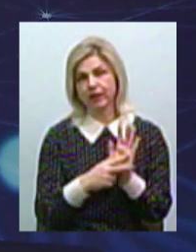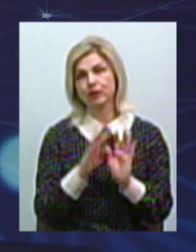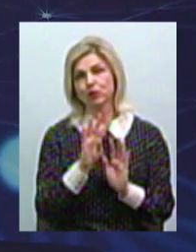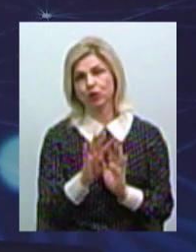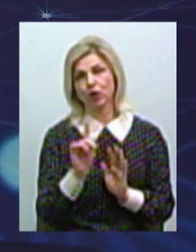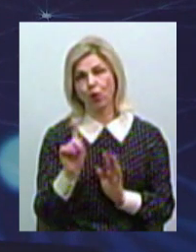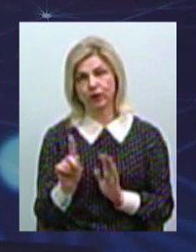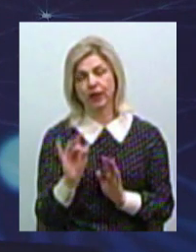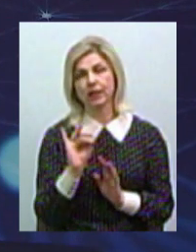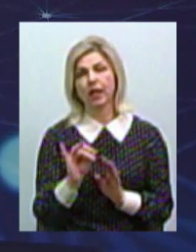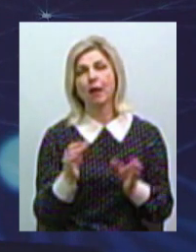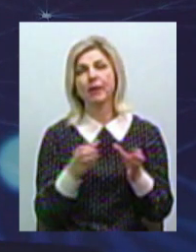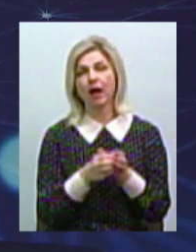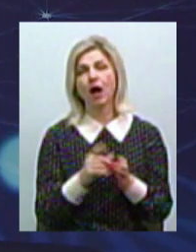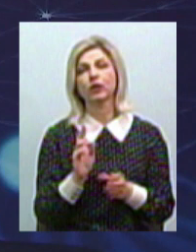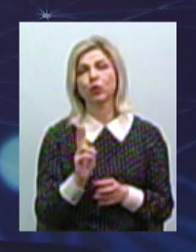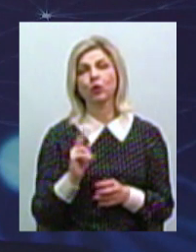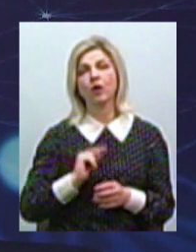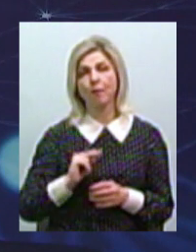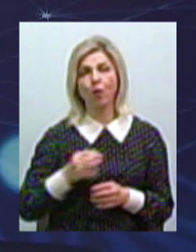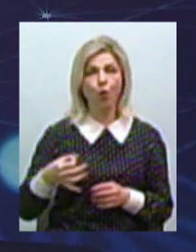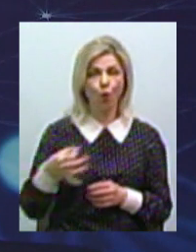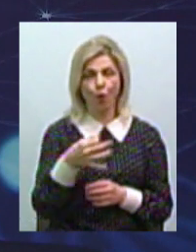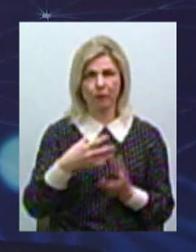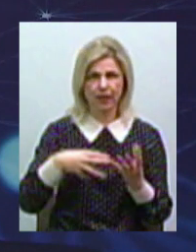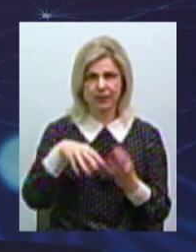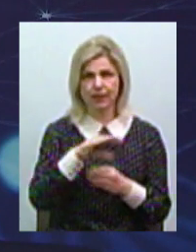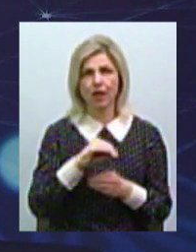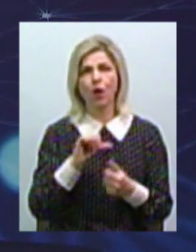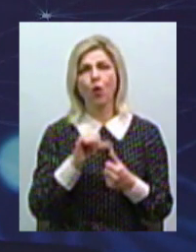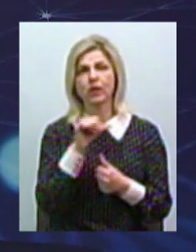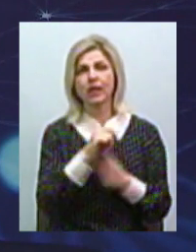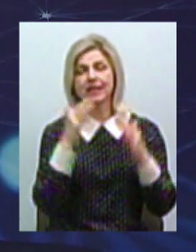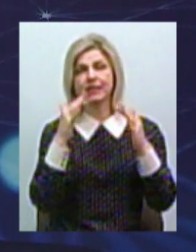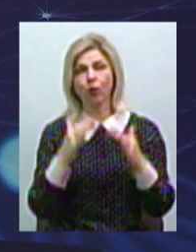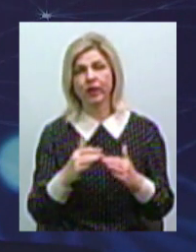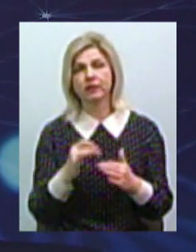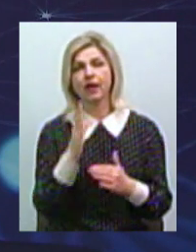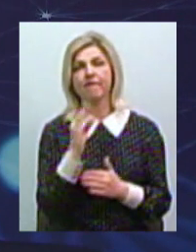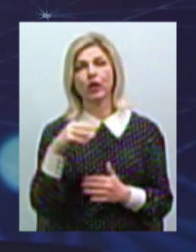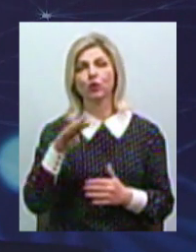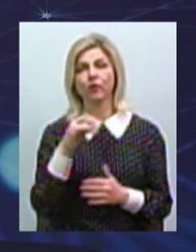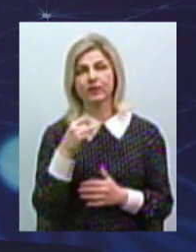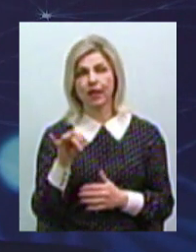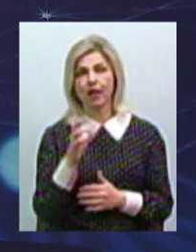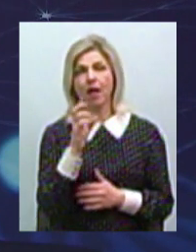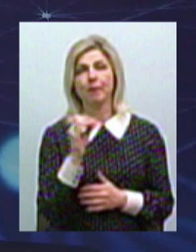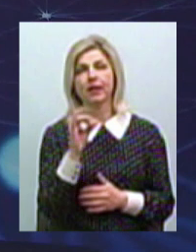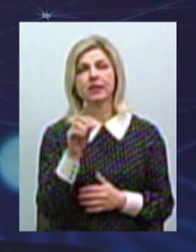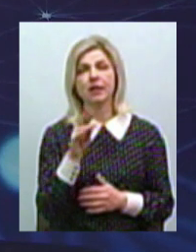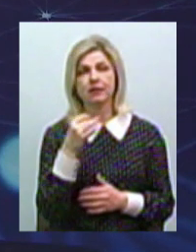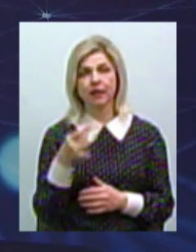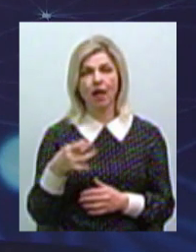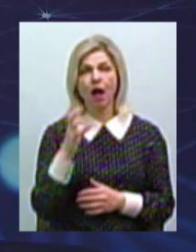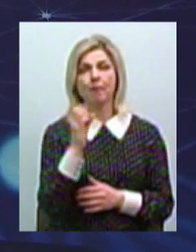095-80-71-841. І мобільна бригада, яка працює по всій області і окремо в Снігурівському, Вітовському, Березанському та Баштанському